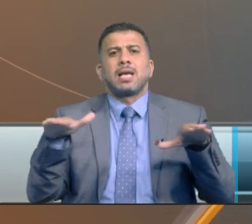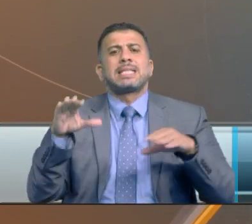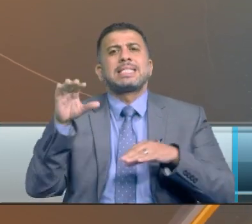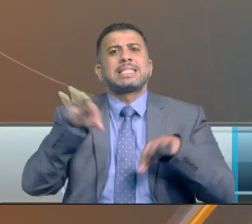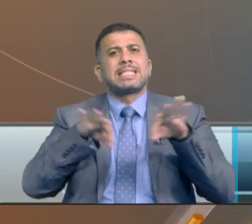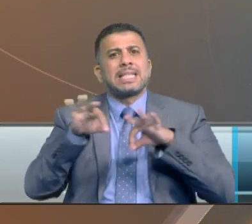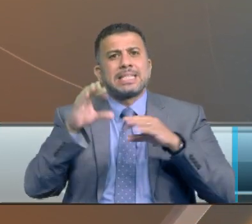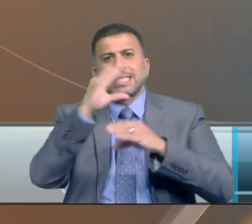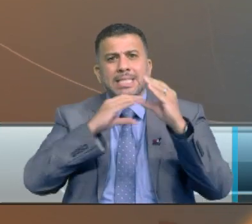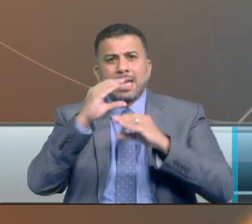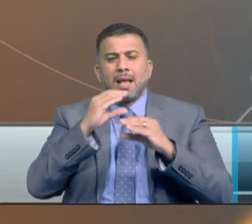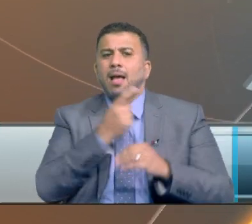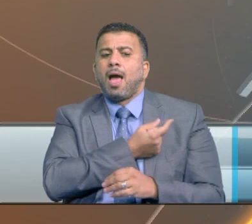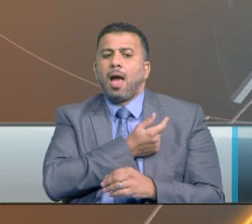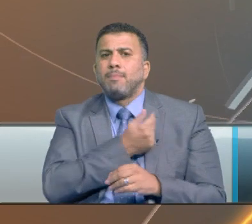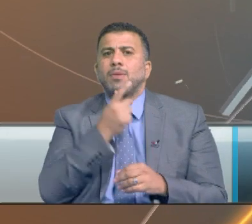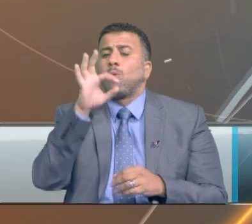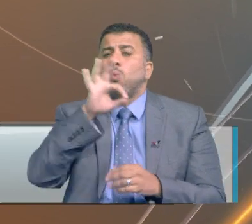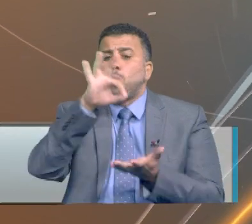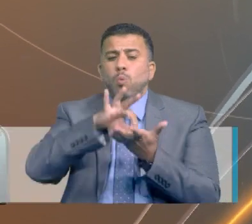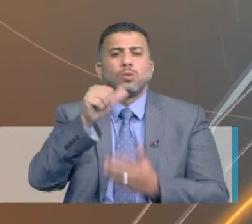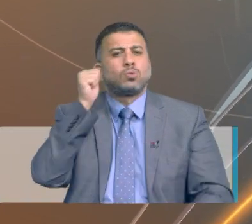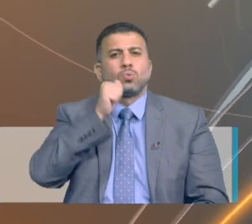السياسي والامني المنشود في السودان